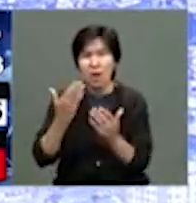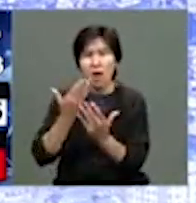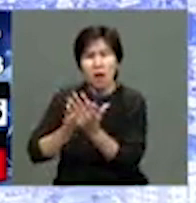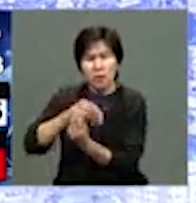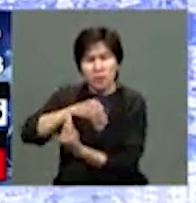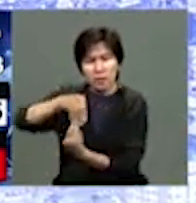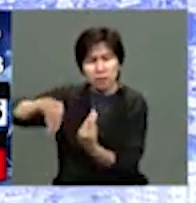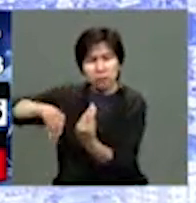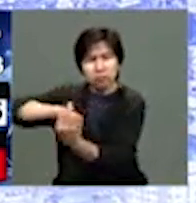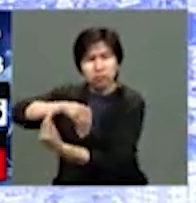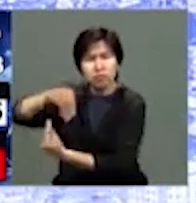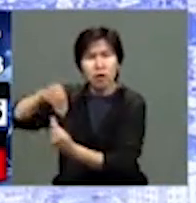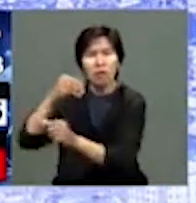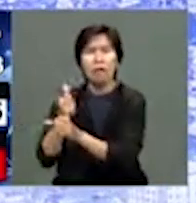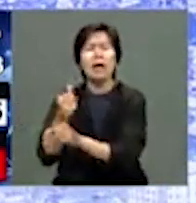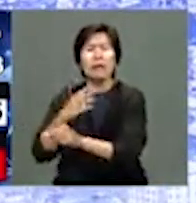ที่ว่าเนี่ยมันจะต้องมาเข้ามาตรงนี้ด้วยต้องมีข้อคำนึงถึงว่าถ้าเราไปตรงกิจกรรมนี้ถ้าติดชื่อขึ้นมาเราจะต้องจัดการกับตัวเราเองหรือคนอื่นได้อย่างไรแล้วทำอย่างไรที่จะทำให้เราปลอดเชื้อนี้ไปเรื่อยๆเพื่อให้เศรษฐกิจต่างๆหมุนเวียนไปได้นะครับนำเรียนว่านี่คือสิ่งที่ทางศปภ.